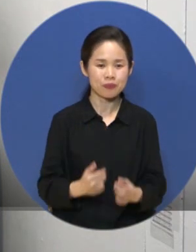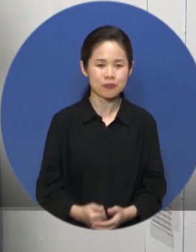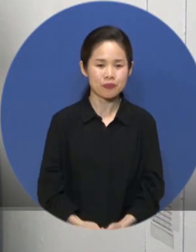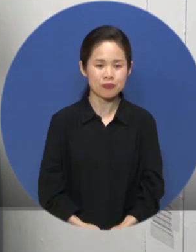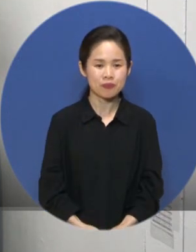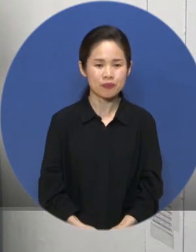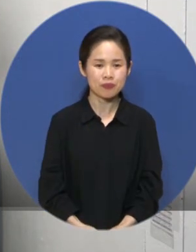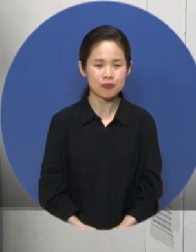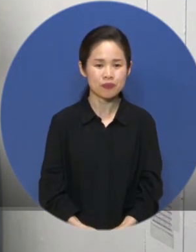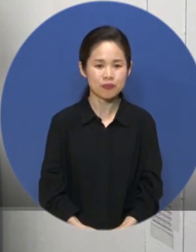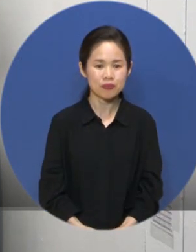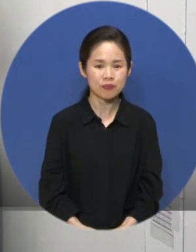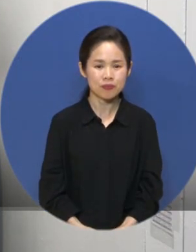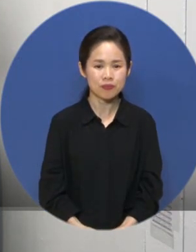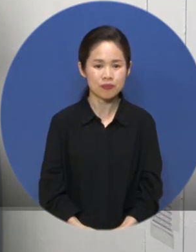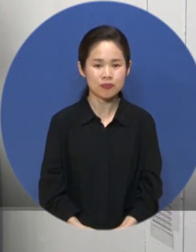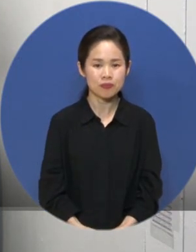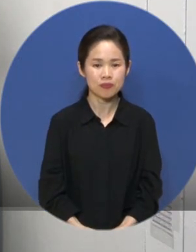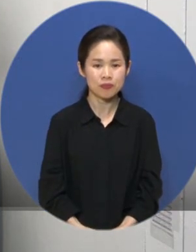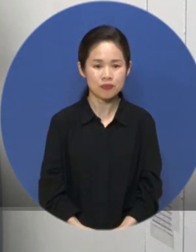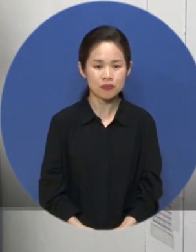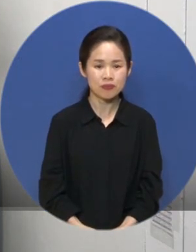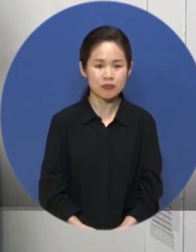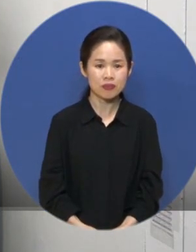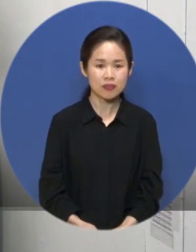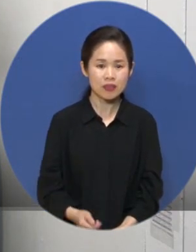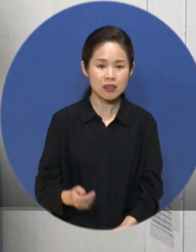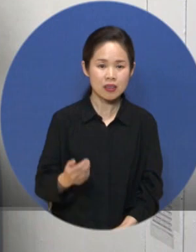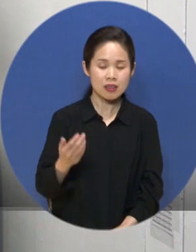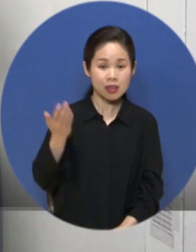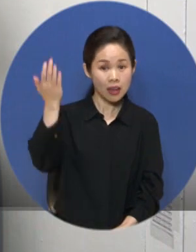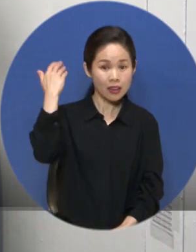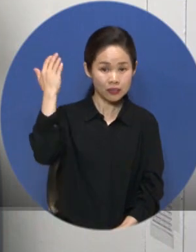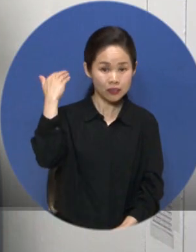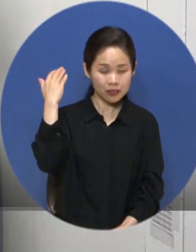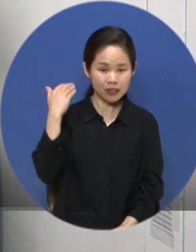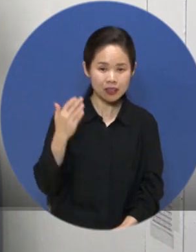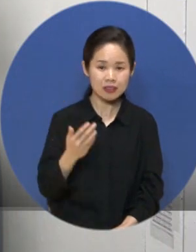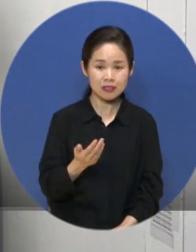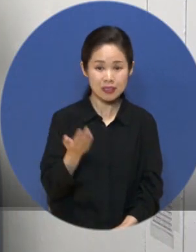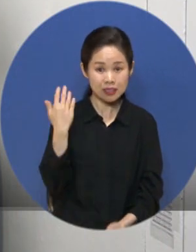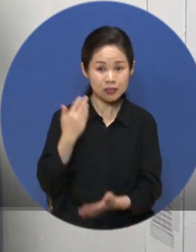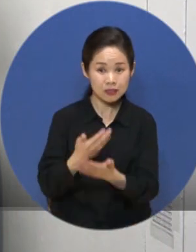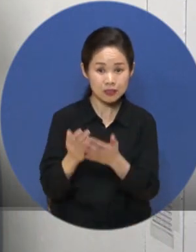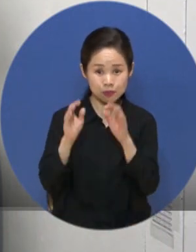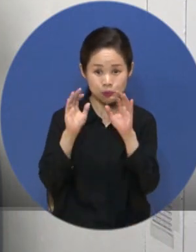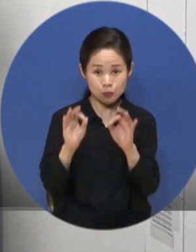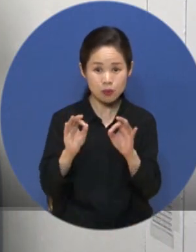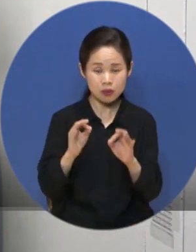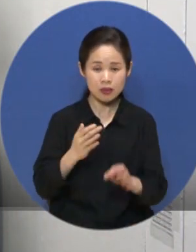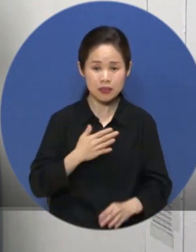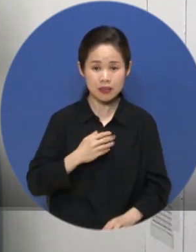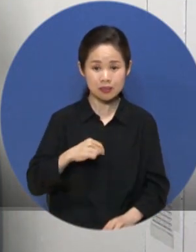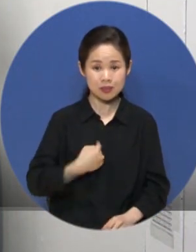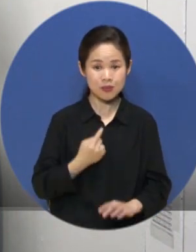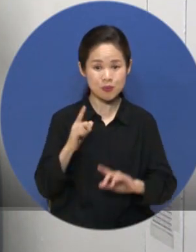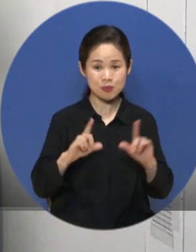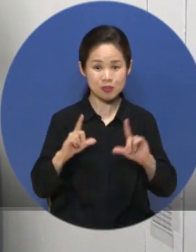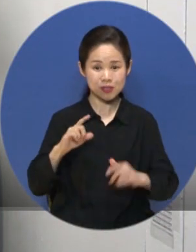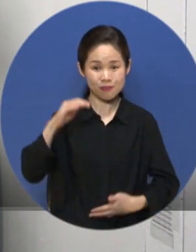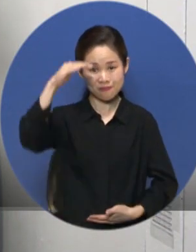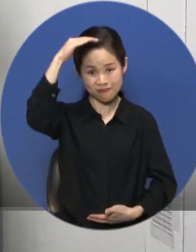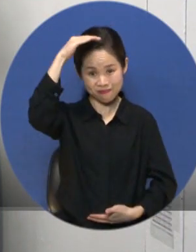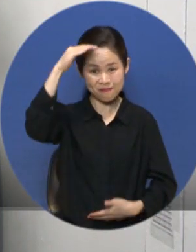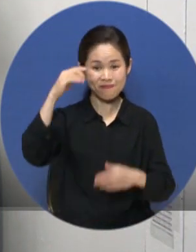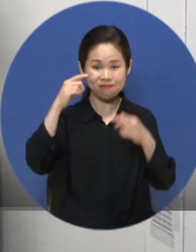그 작가님의 작품에서는 한동안 자화상 이런 걸 많이 그리셨잖아요. 네.